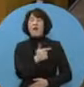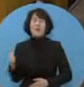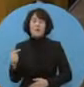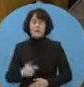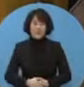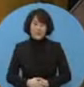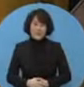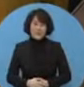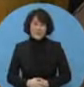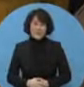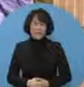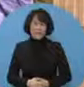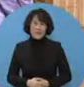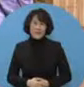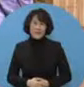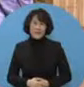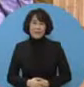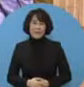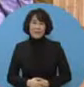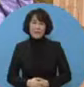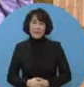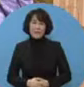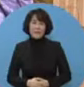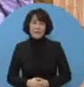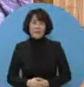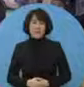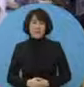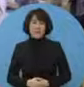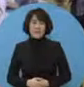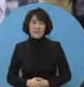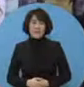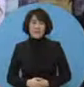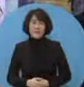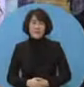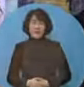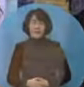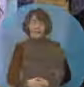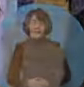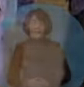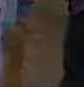얻고 있습니다. 생명의 땅 으뜸 전남 도정뉴스 김은정입니다.